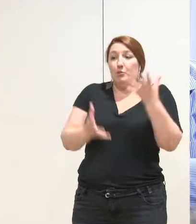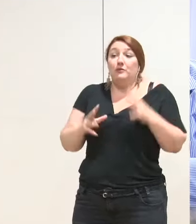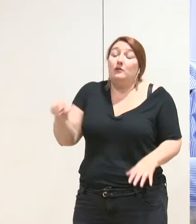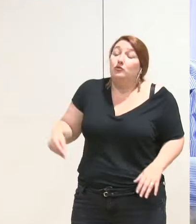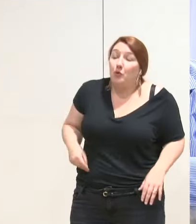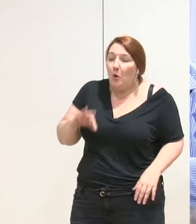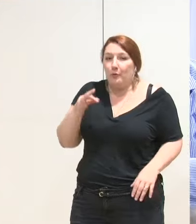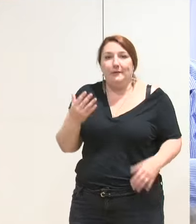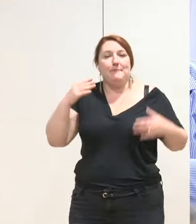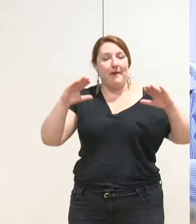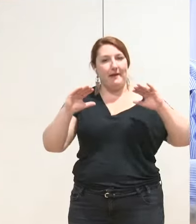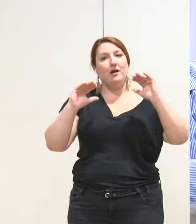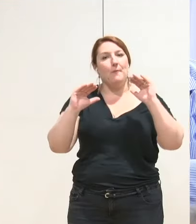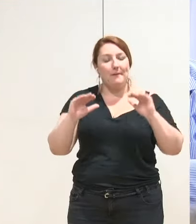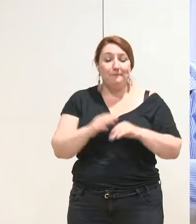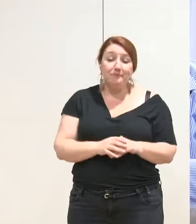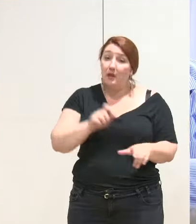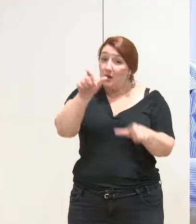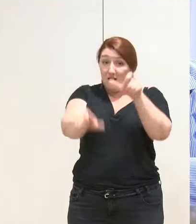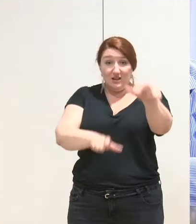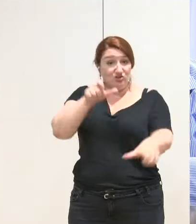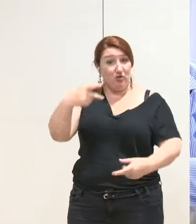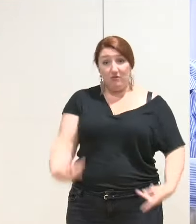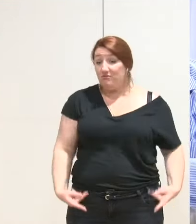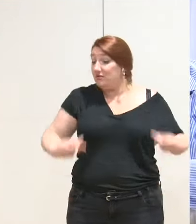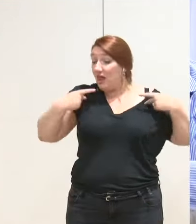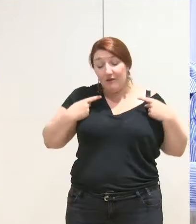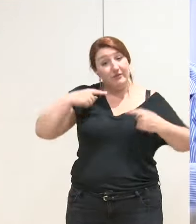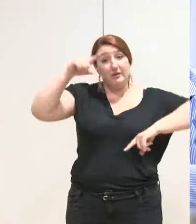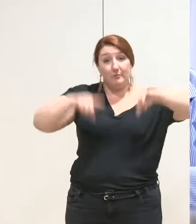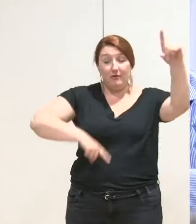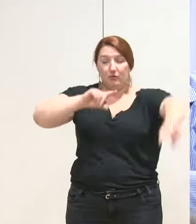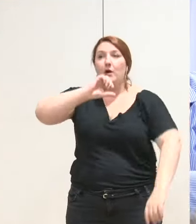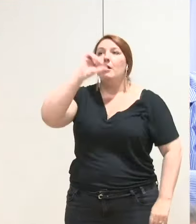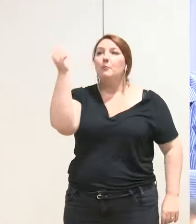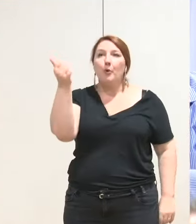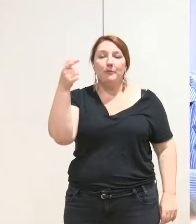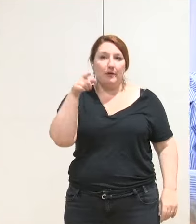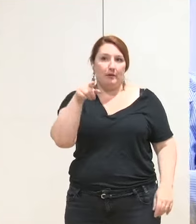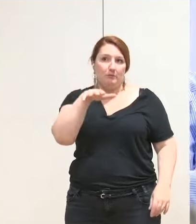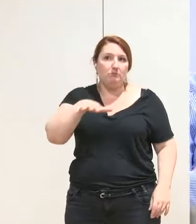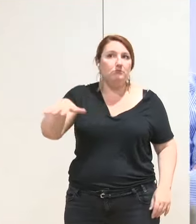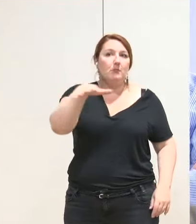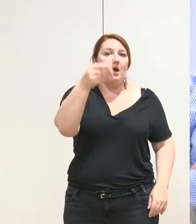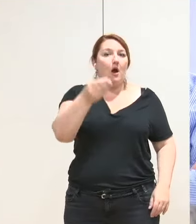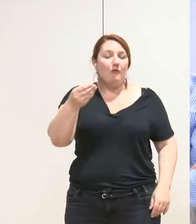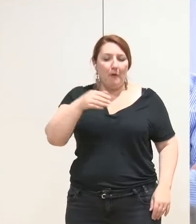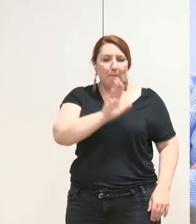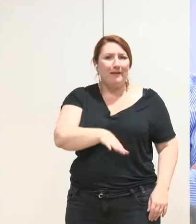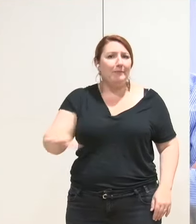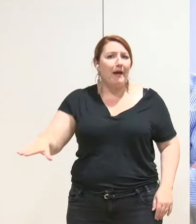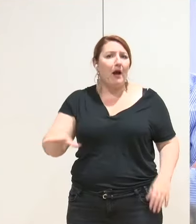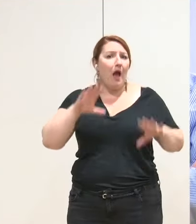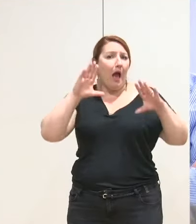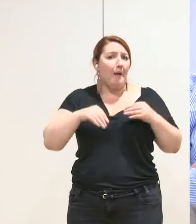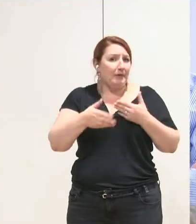mais la vie des gens fait que parfois d'abord les enfants du primaire qui habitent pas loin et qui vont tout